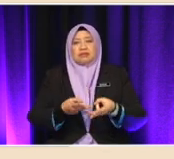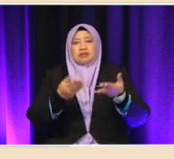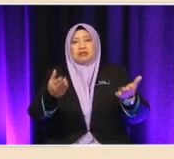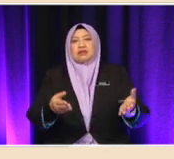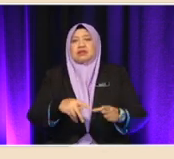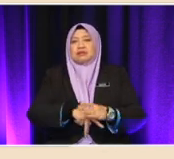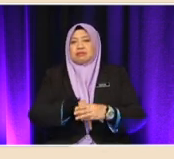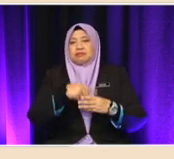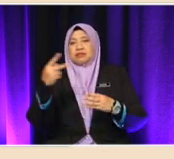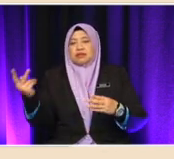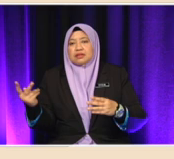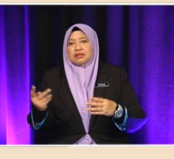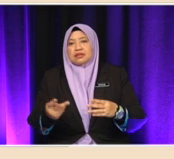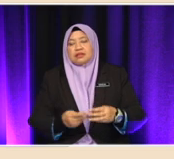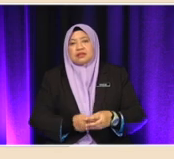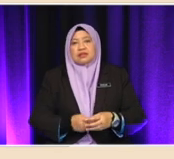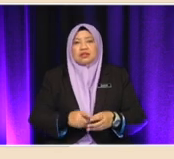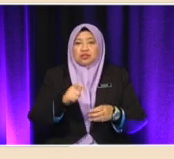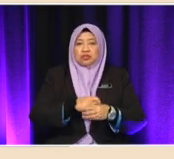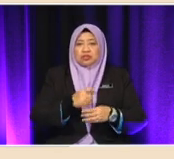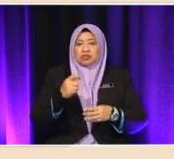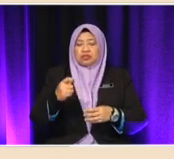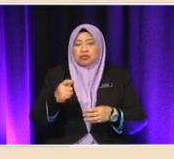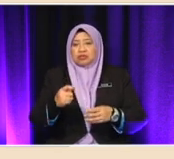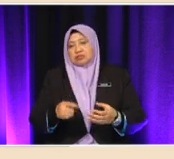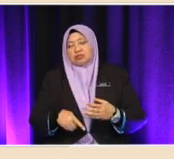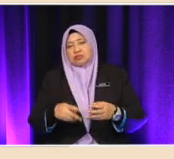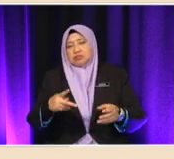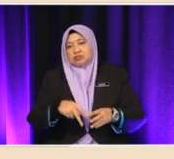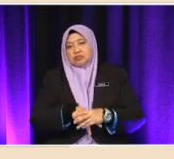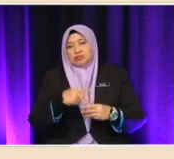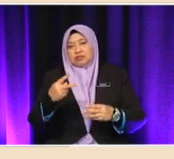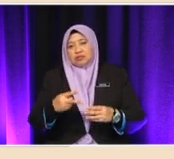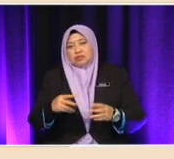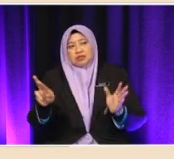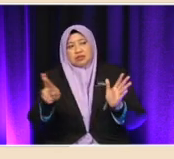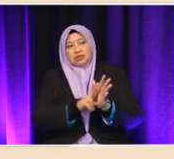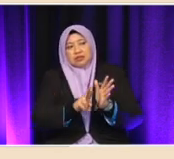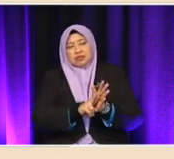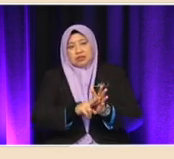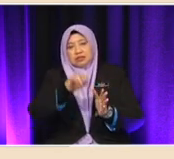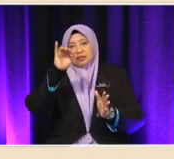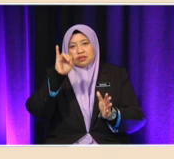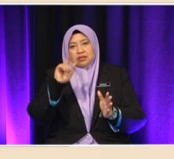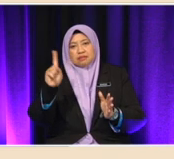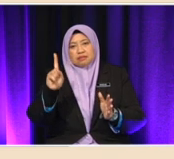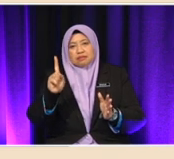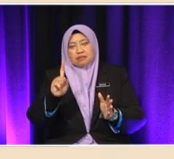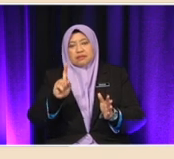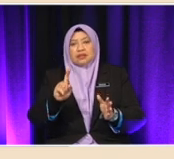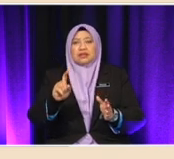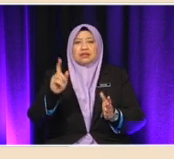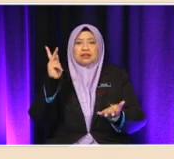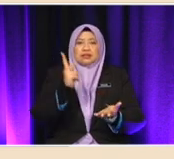yang lebih dekat digunakan raja yang manakah menunjukkan kesan tindakan tersebut kepada